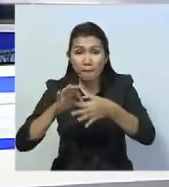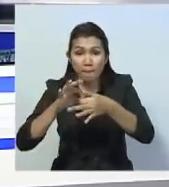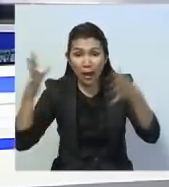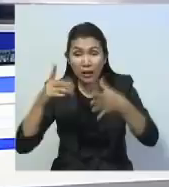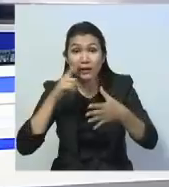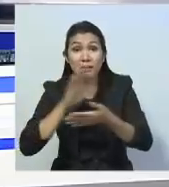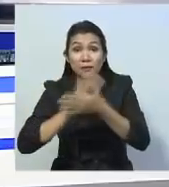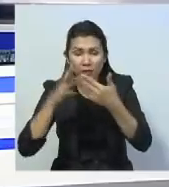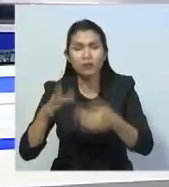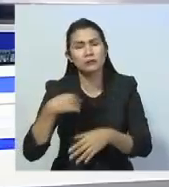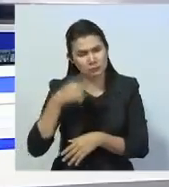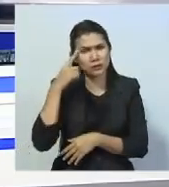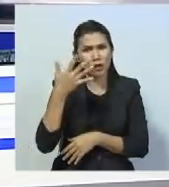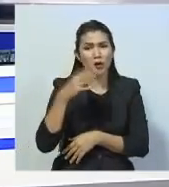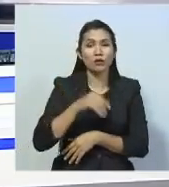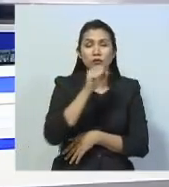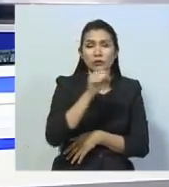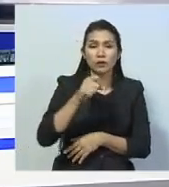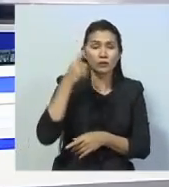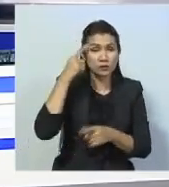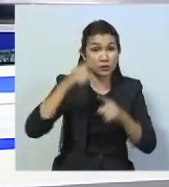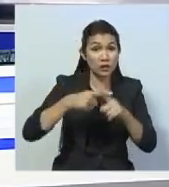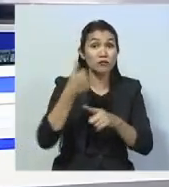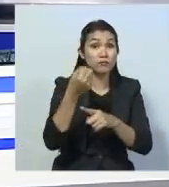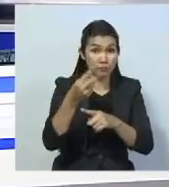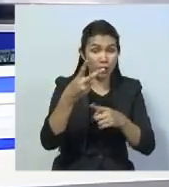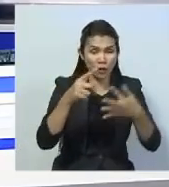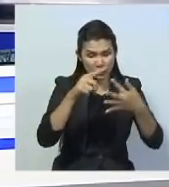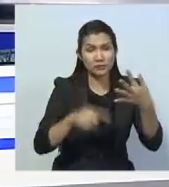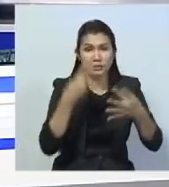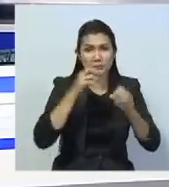ว่าด้วยส.ส.สว.น่าจะสักประมาณเดือนธันวาคมตามที่มีการคาดการเอาไว้นะคะ